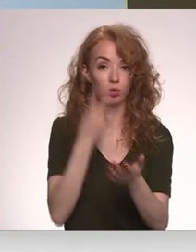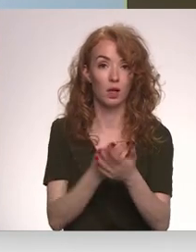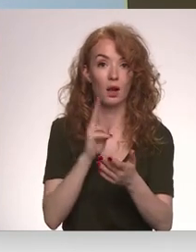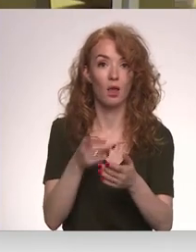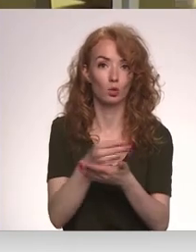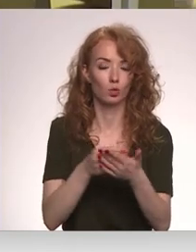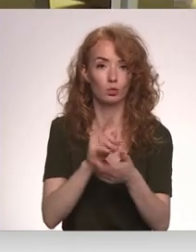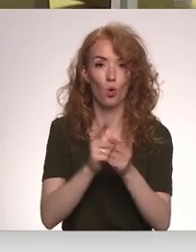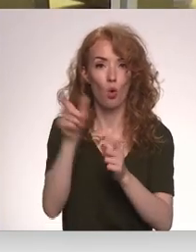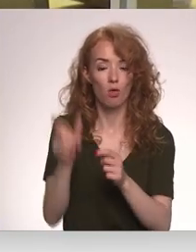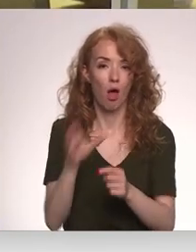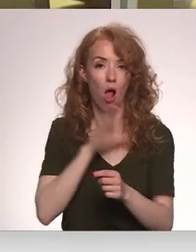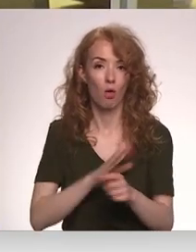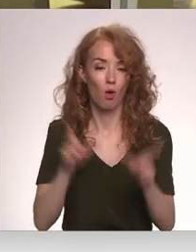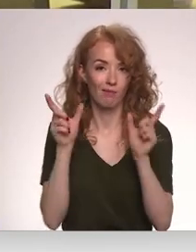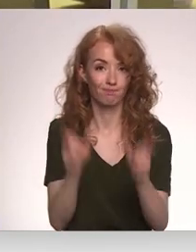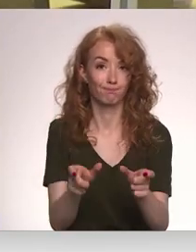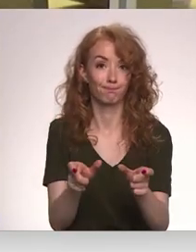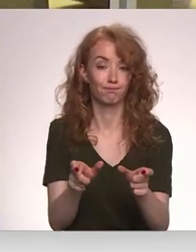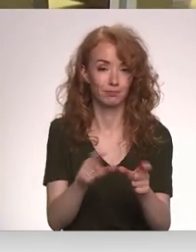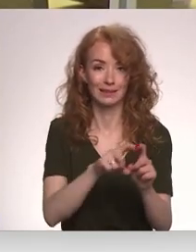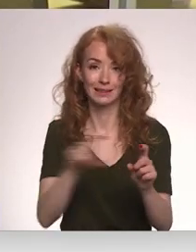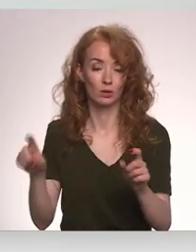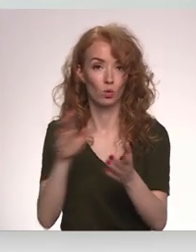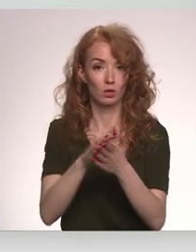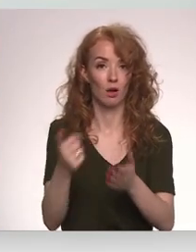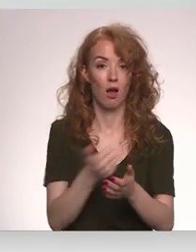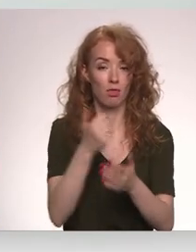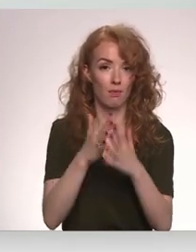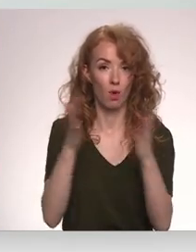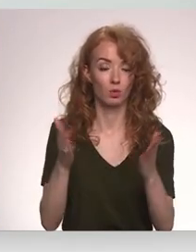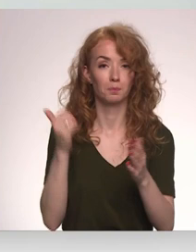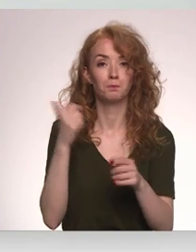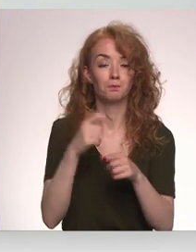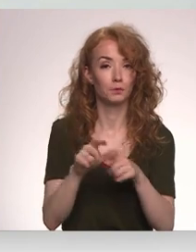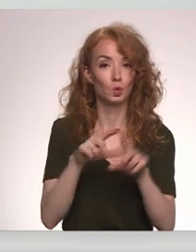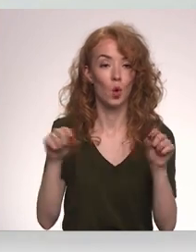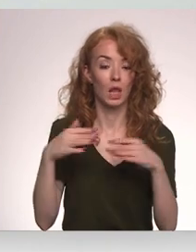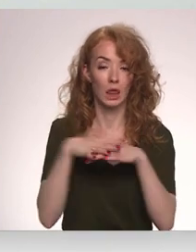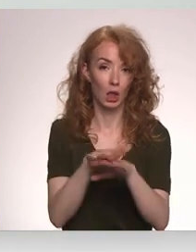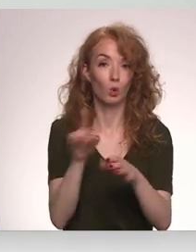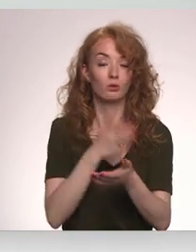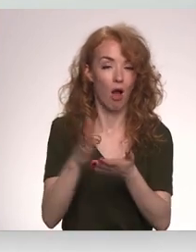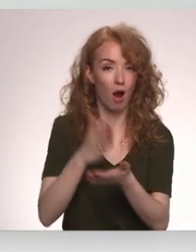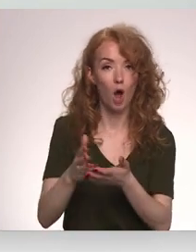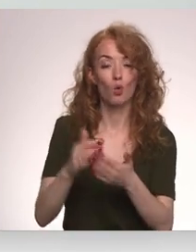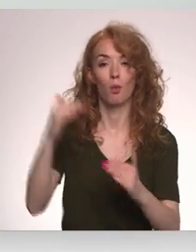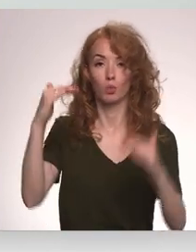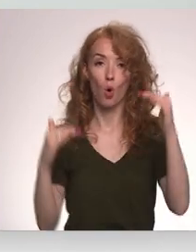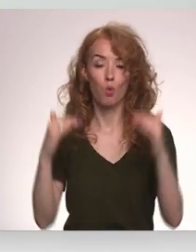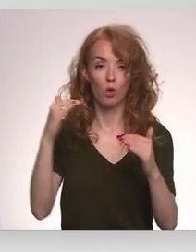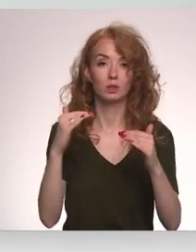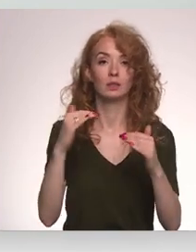nozīmē skolotāju algu iesaldēšanu uz vairākiem gadiem. Skolu tīkls ir sakārtots, proporcija bērnu skaits